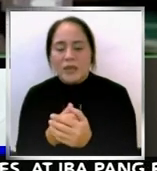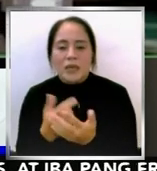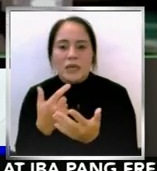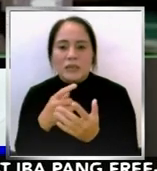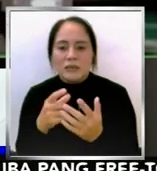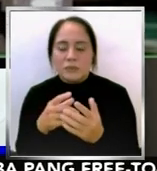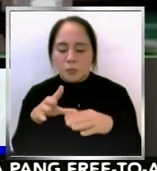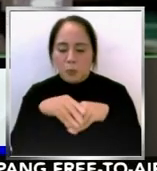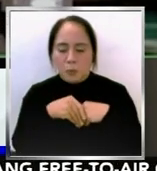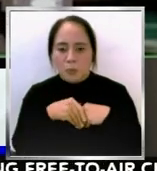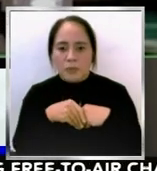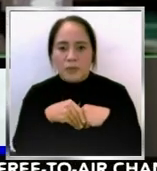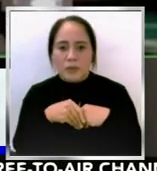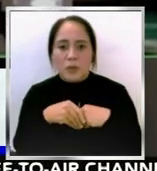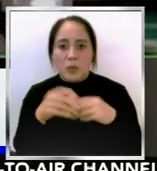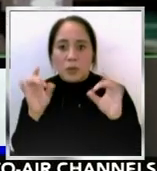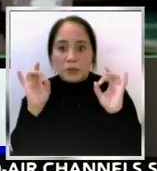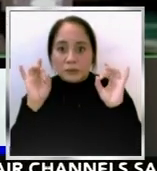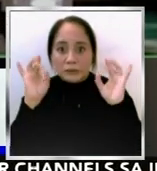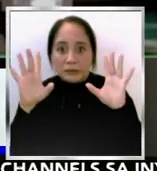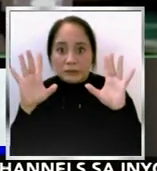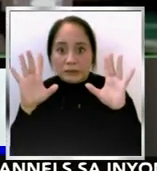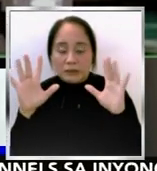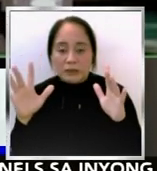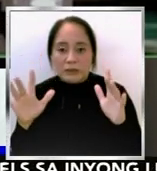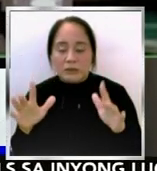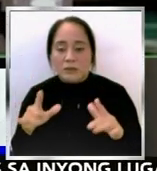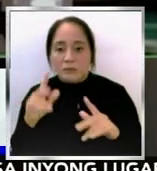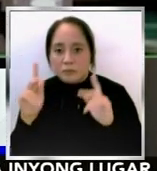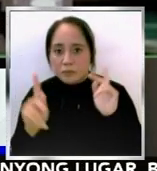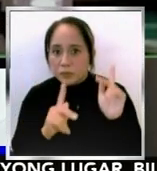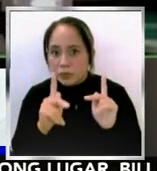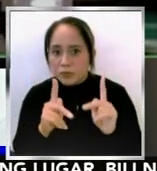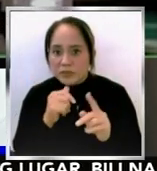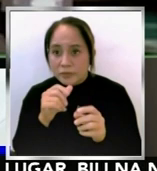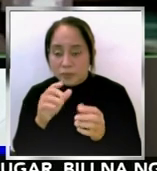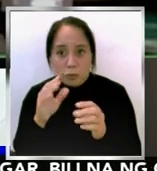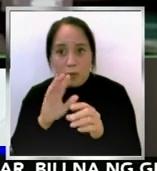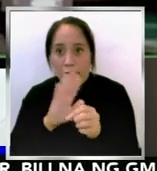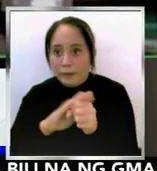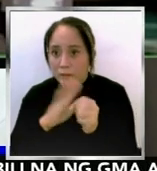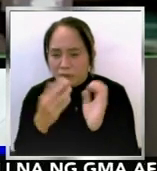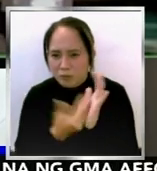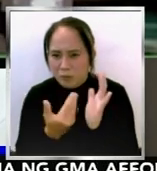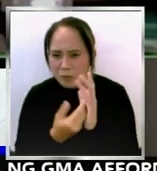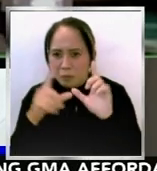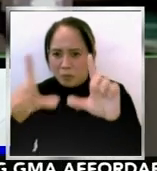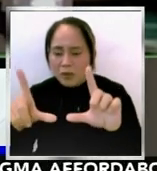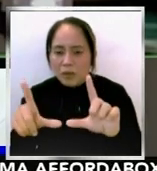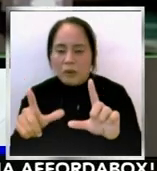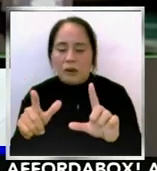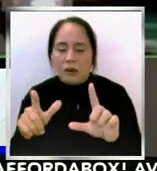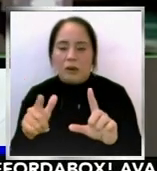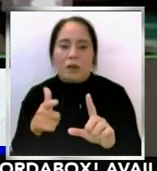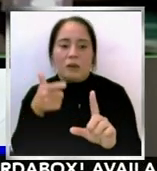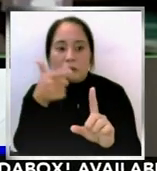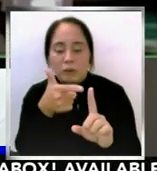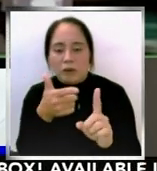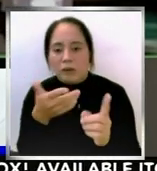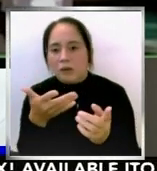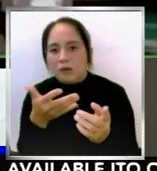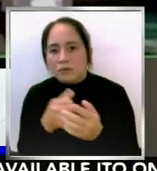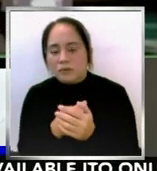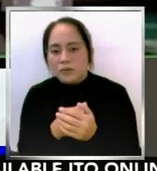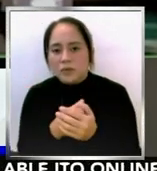dahil you're endangering certain people no? Kung wala ka namang sufficient evidence. Baka mamaya matarget naman yung mga tao ngayon na who